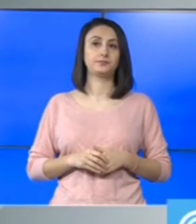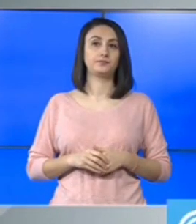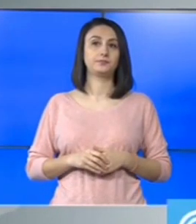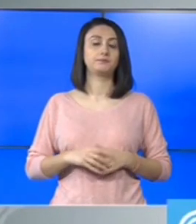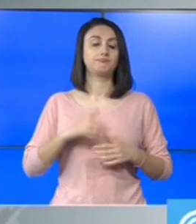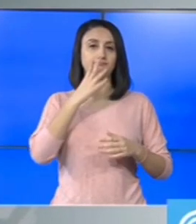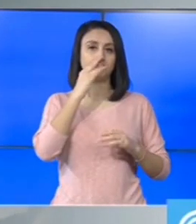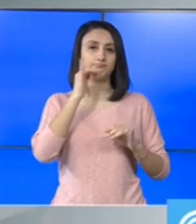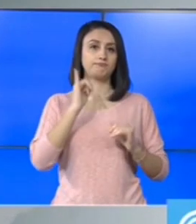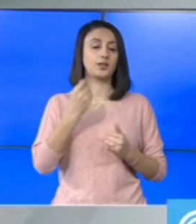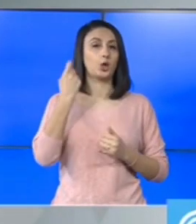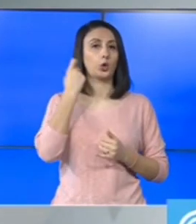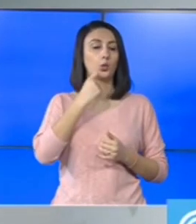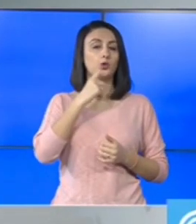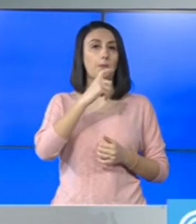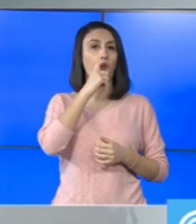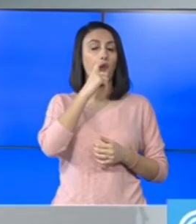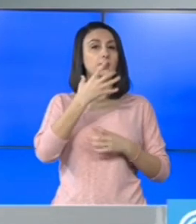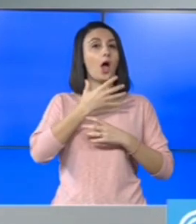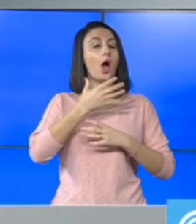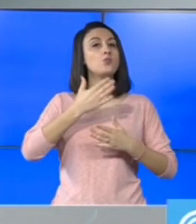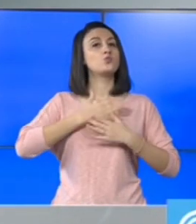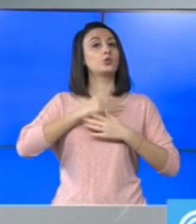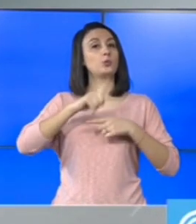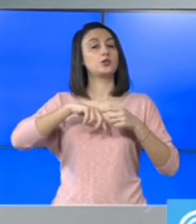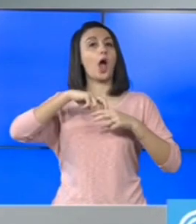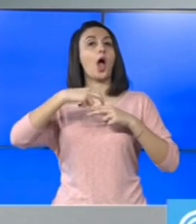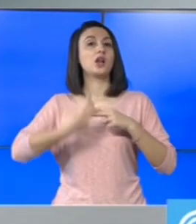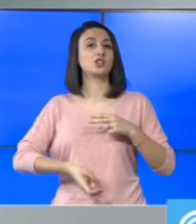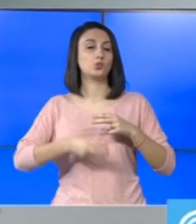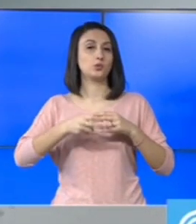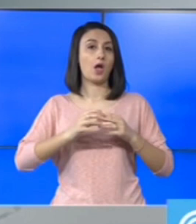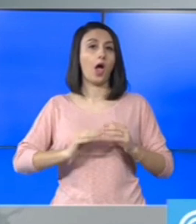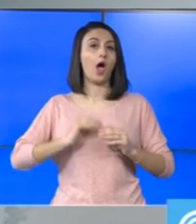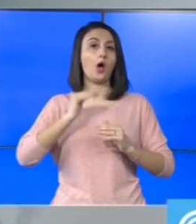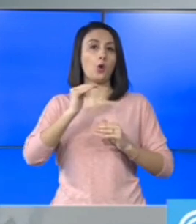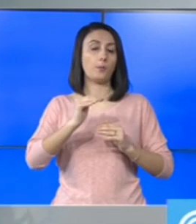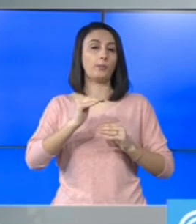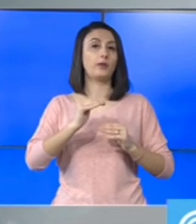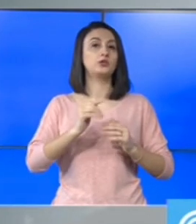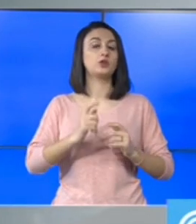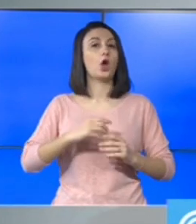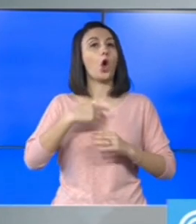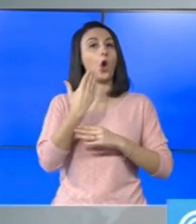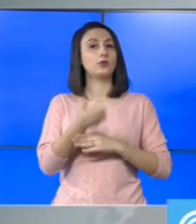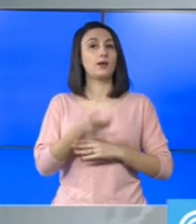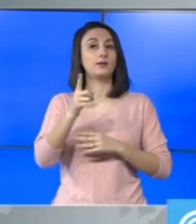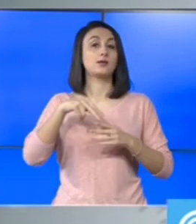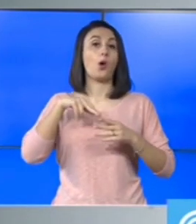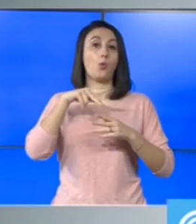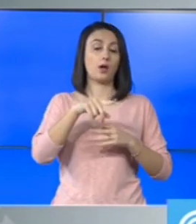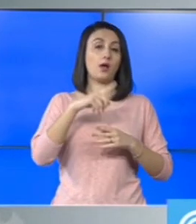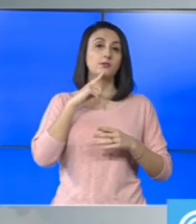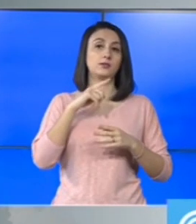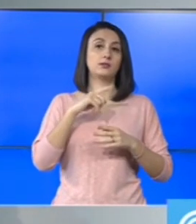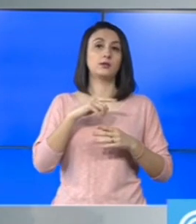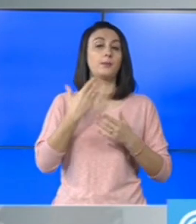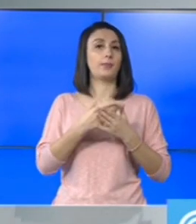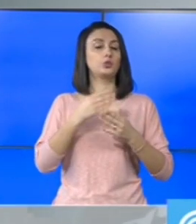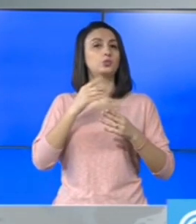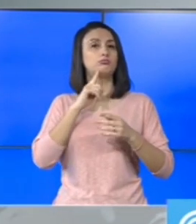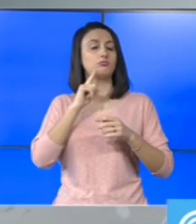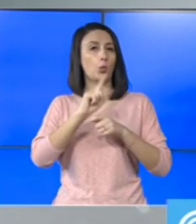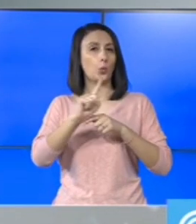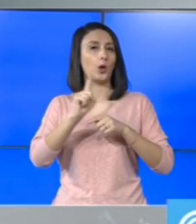tragedii în județul Cluj Un bărbat a murit după ce a căzut de pe acoperișul unui hotel din localitatea Luna acesta se urcase pe clădire pentru lucrări de